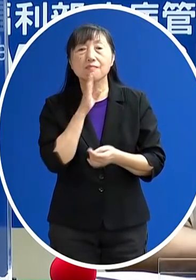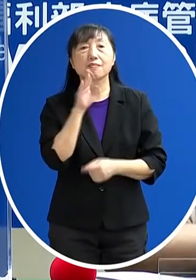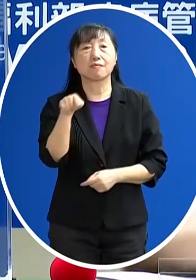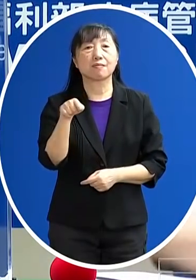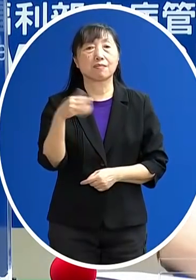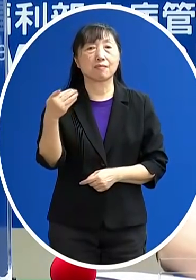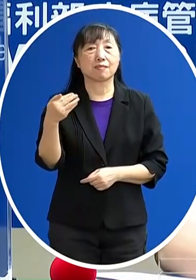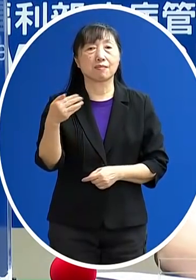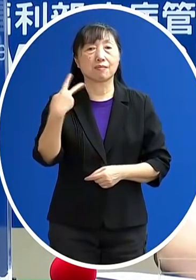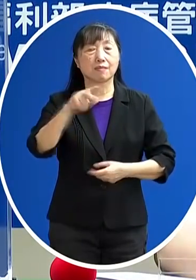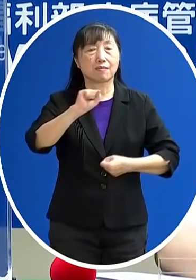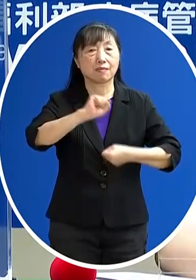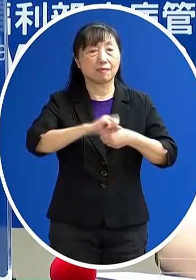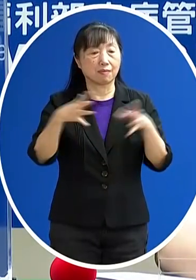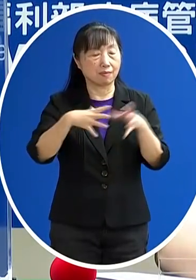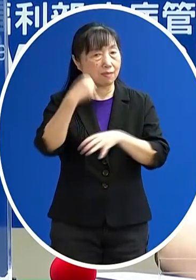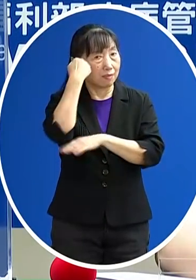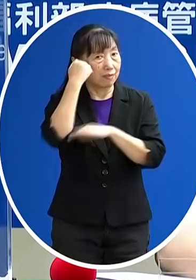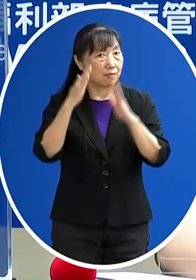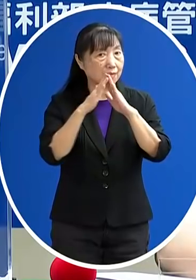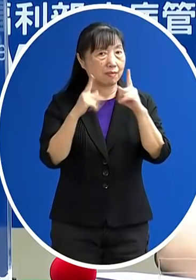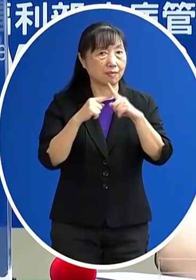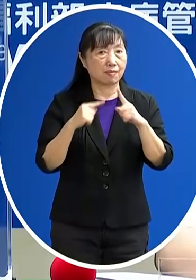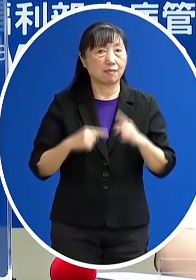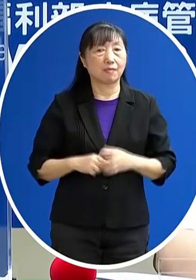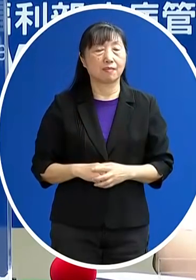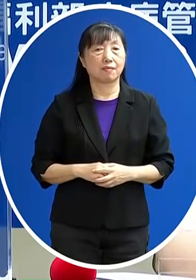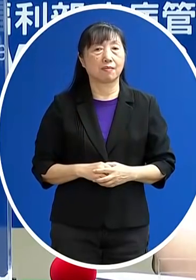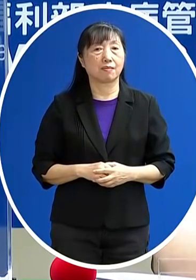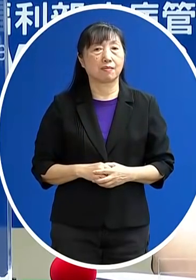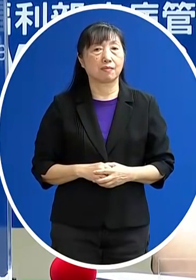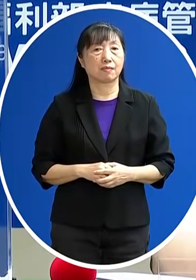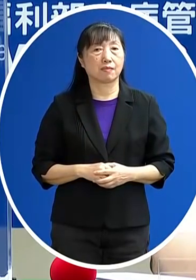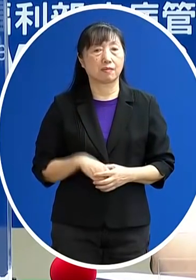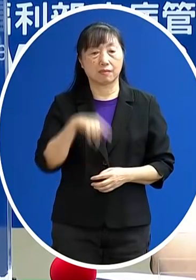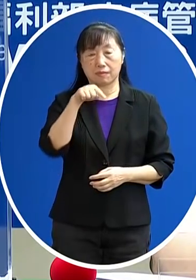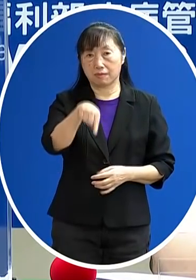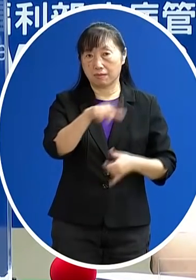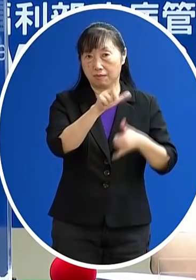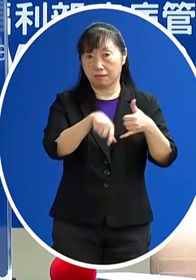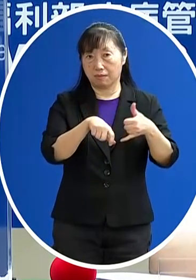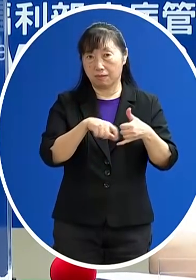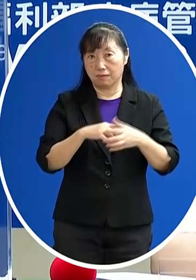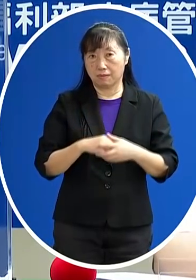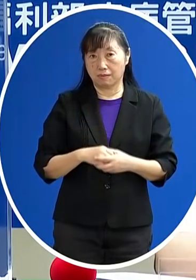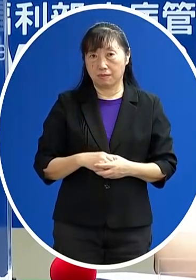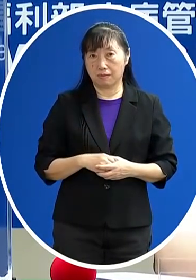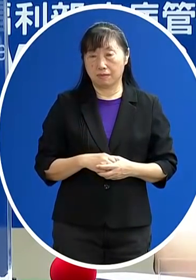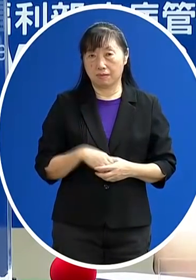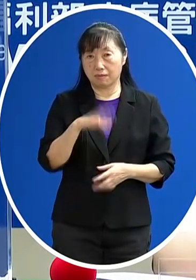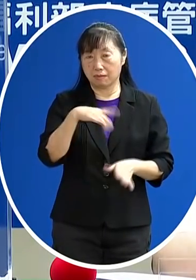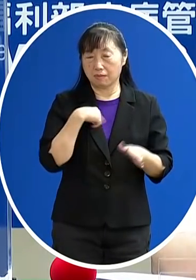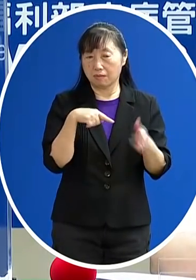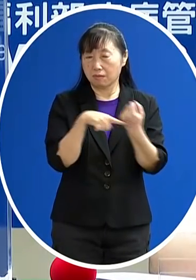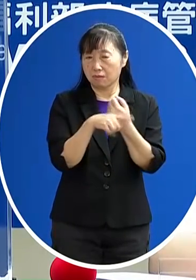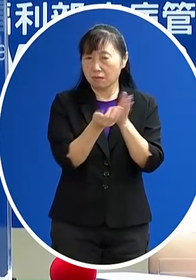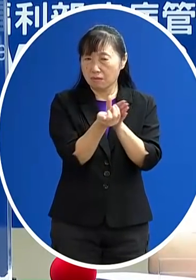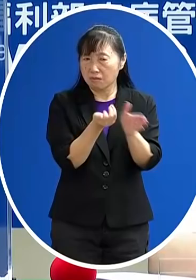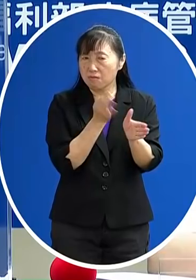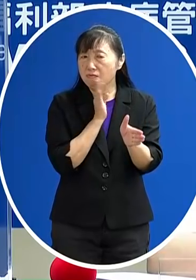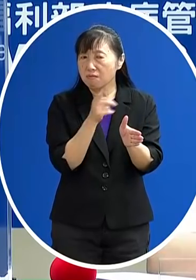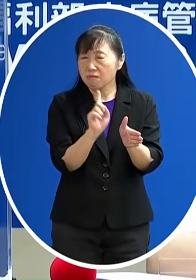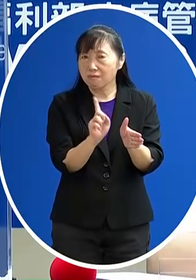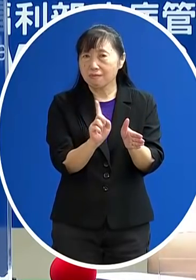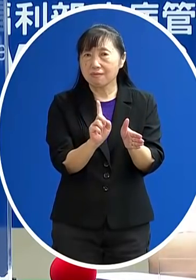1、2、3、4、5、6、7、8、9个，那加上同住的家人。好，那这个案子应该是哈在研判起来，应该是